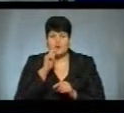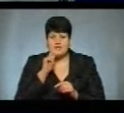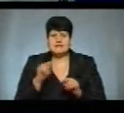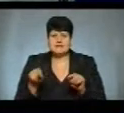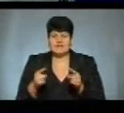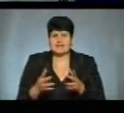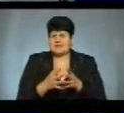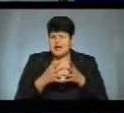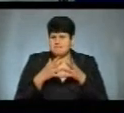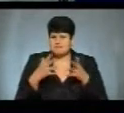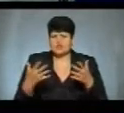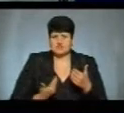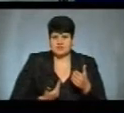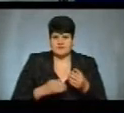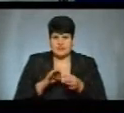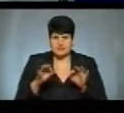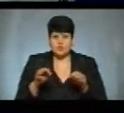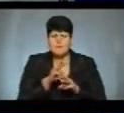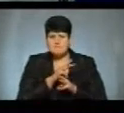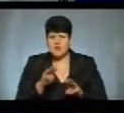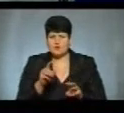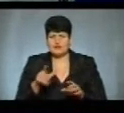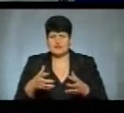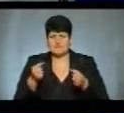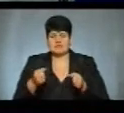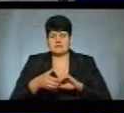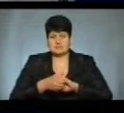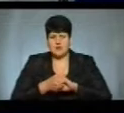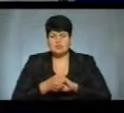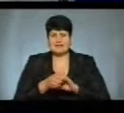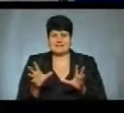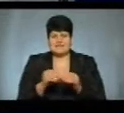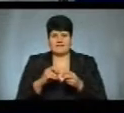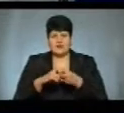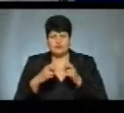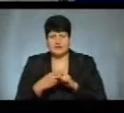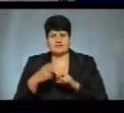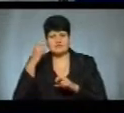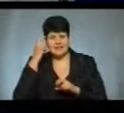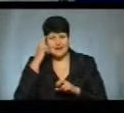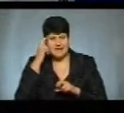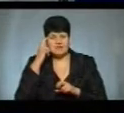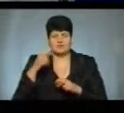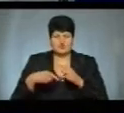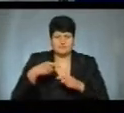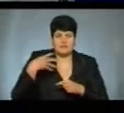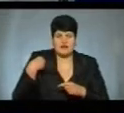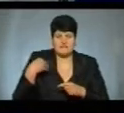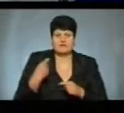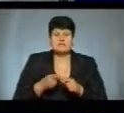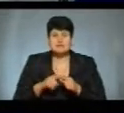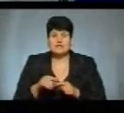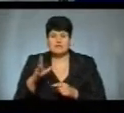створили найбільший живий ланцюг. Тоді мільйони людей взялися за руки, з'єднавши Івано-Франківськ та Київ через Львів. Цей живий ланцюг був одним